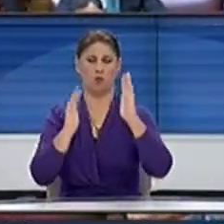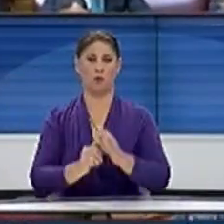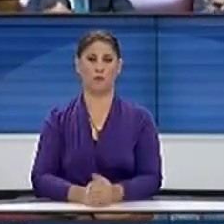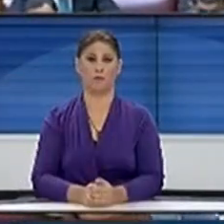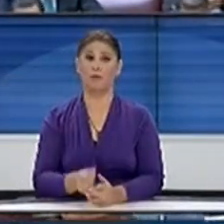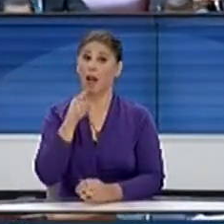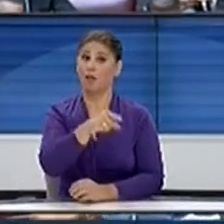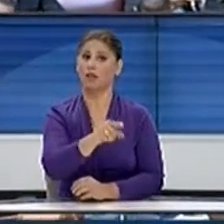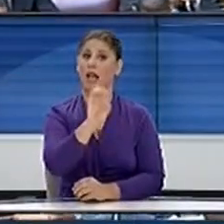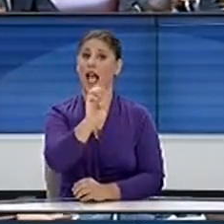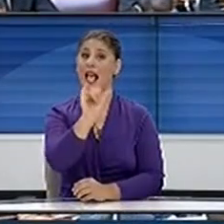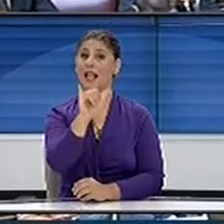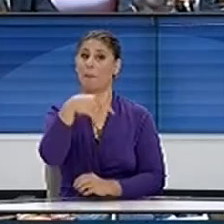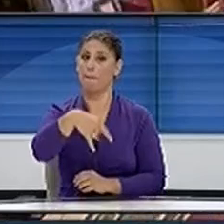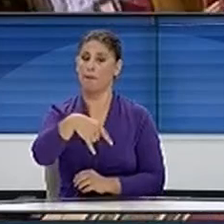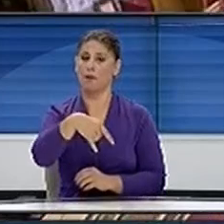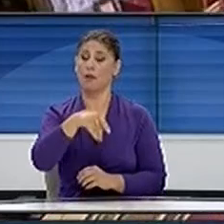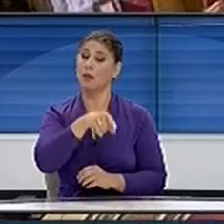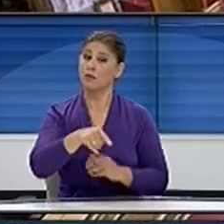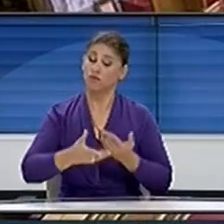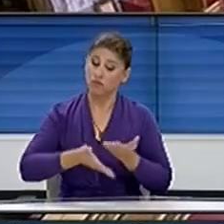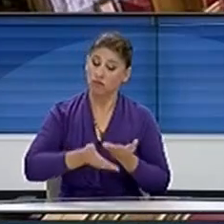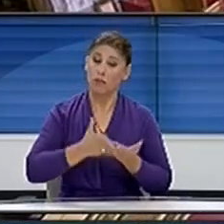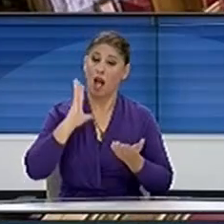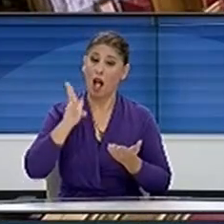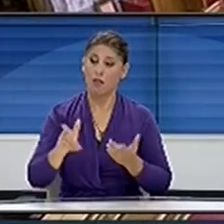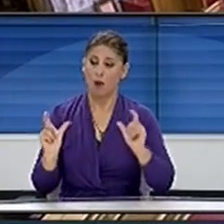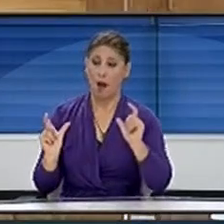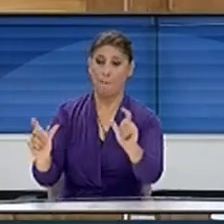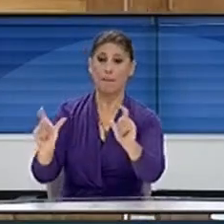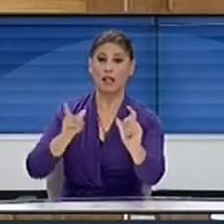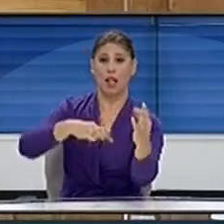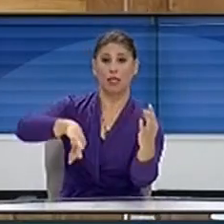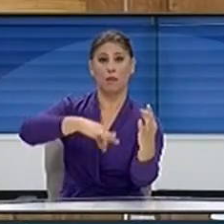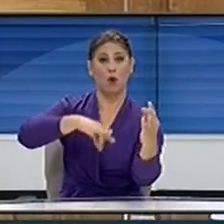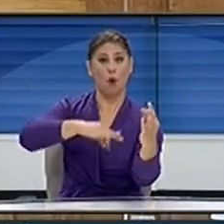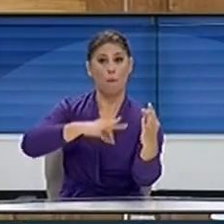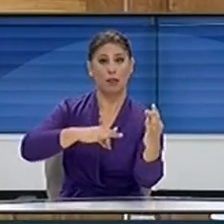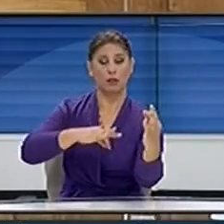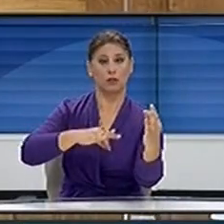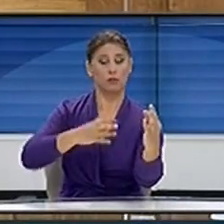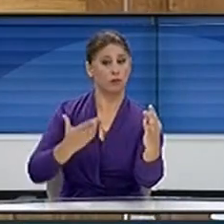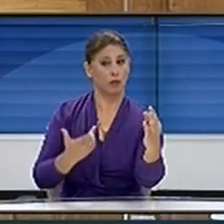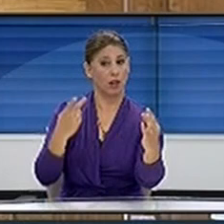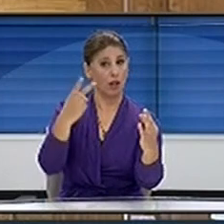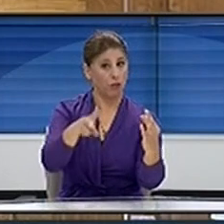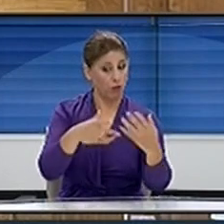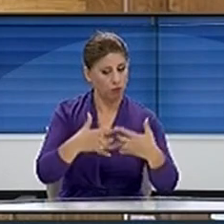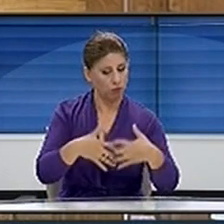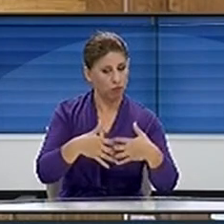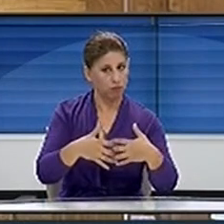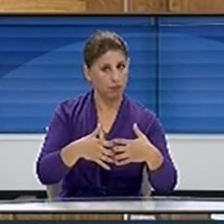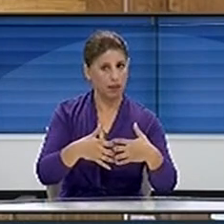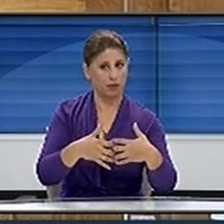Είναι αυτή που συμβάλλει στους καθημερινούς αμυντικούς και διπλωματικούς μας χειρισμούς. Μέσω δικών της